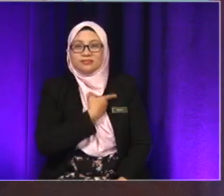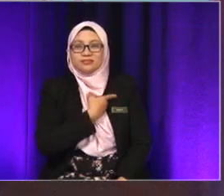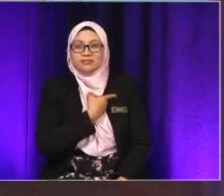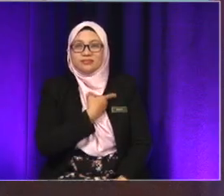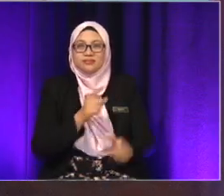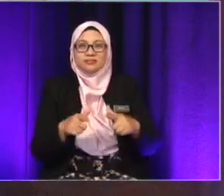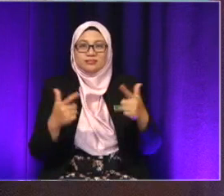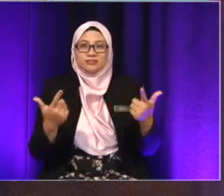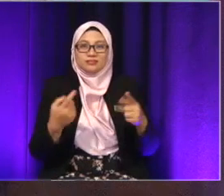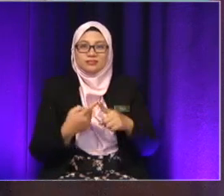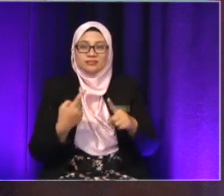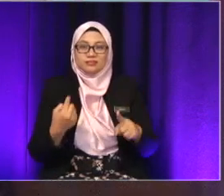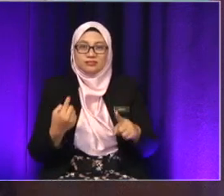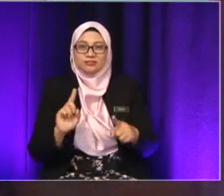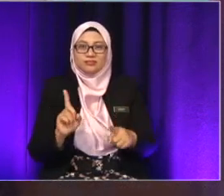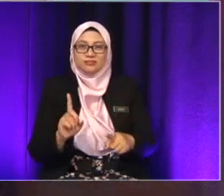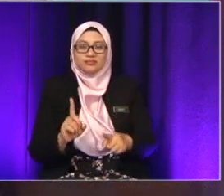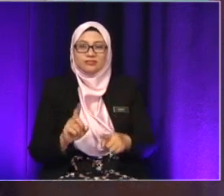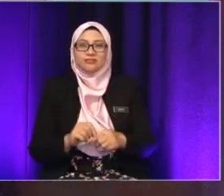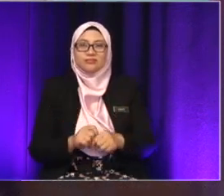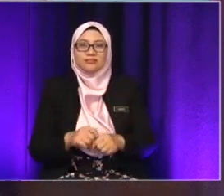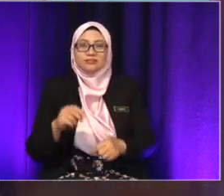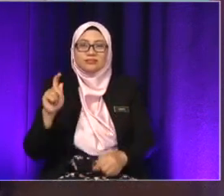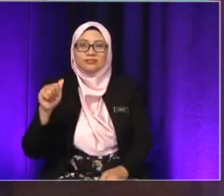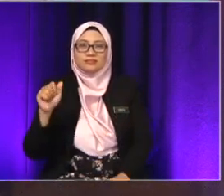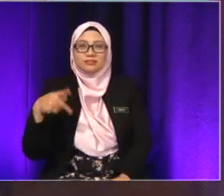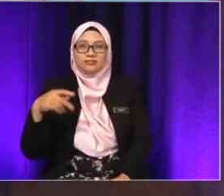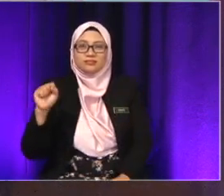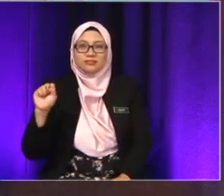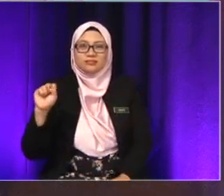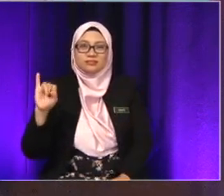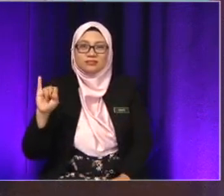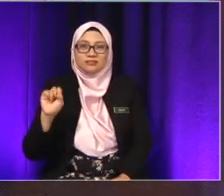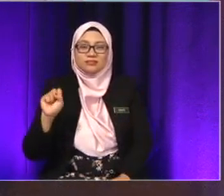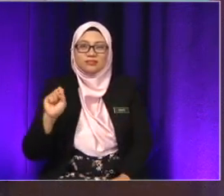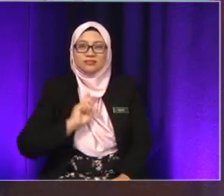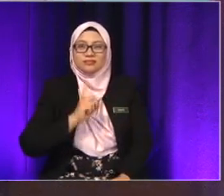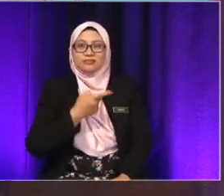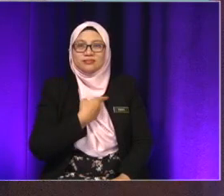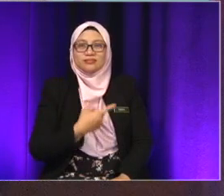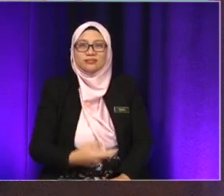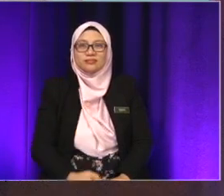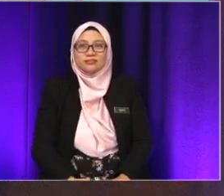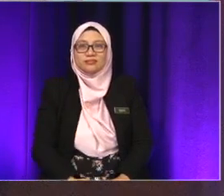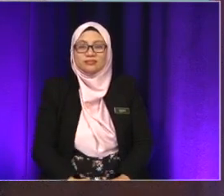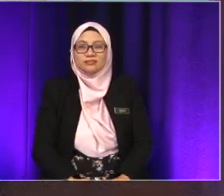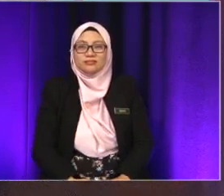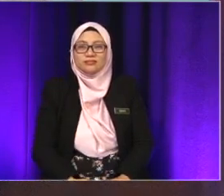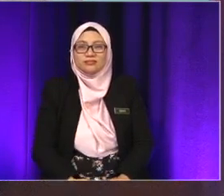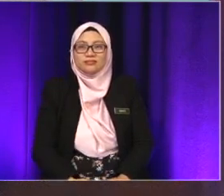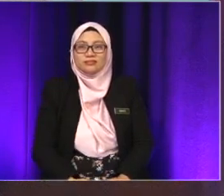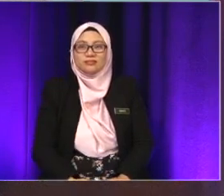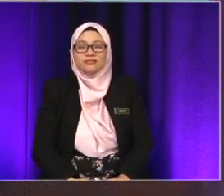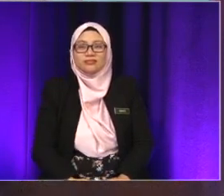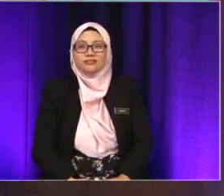ni, selain pada pinggang, di mana lagi filter kita? Agak-agak Aiman. Kalau penapis air tu cikgu? Tak, mana dalam tubuh badan kita? Dalam tubuh